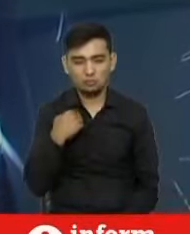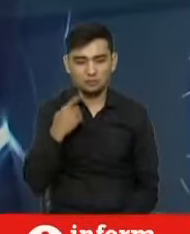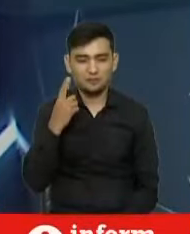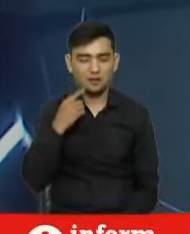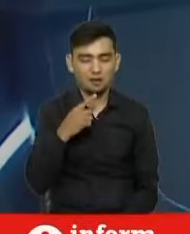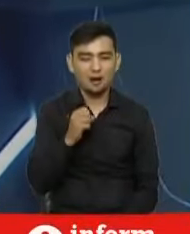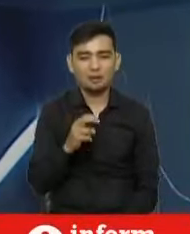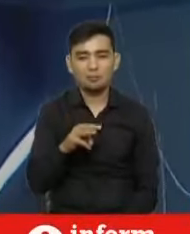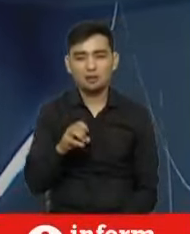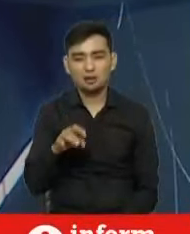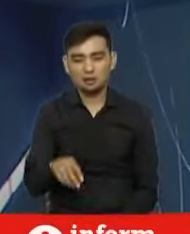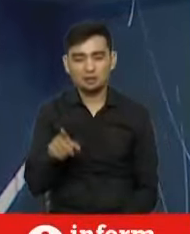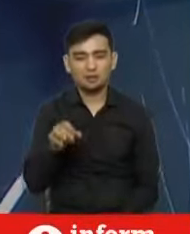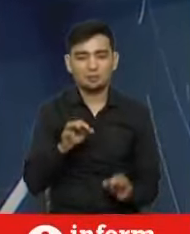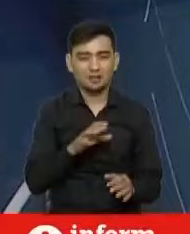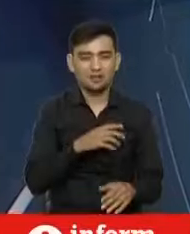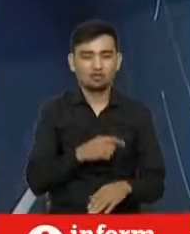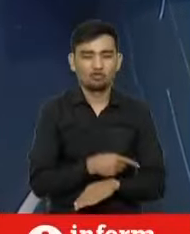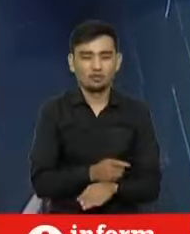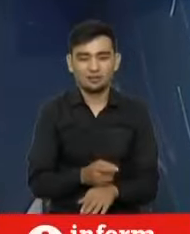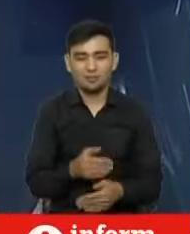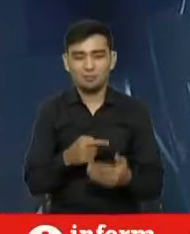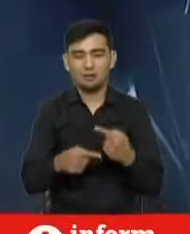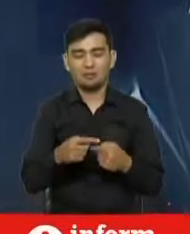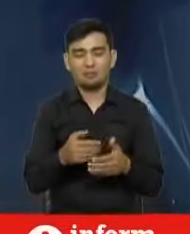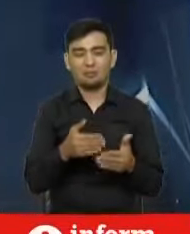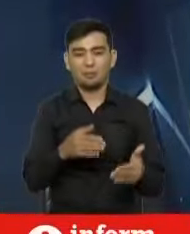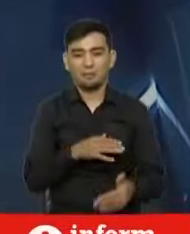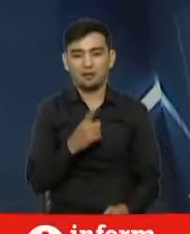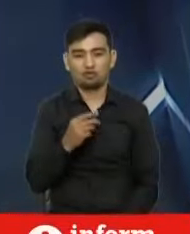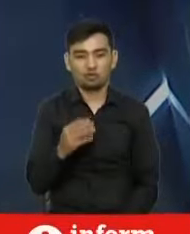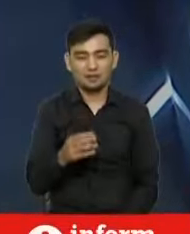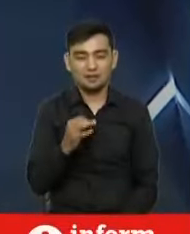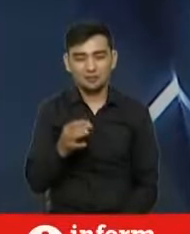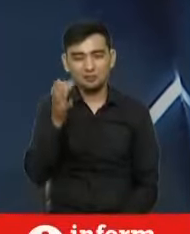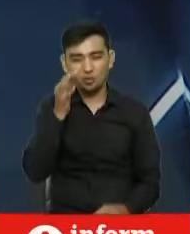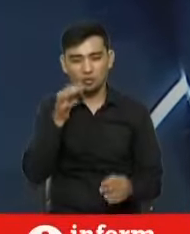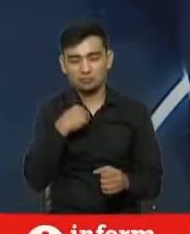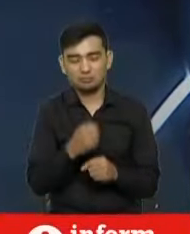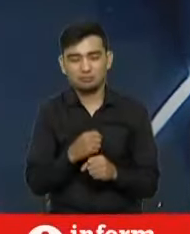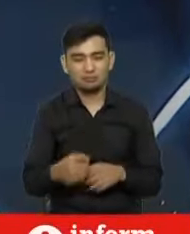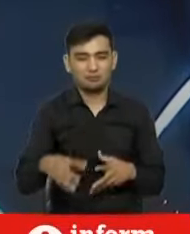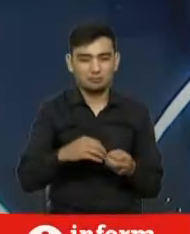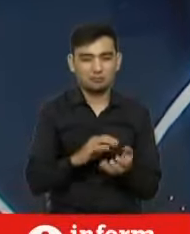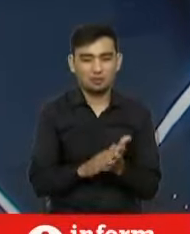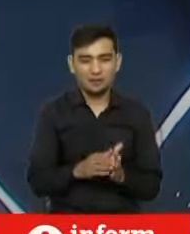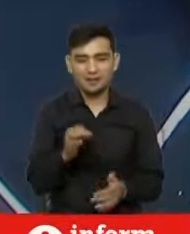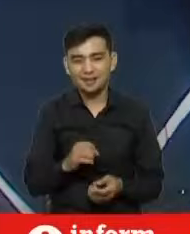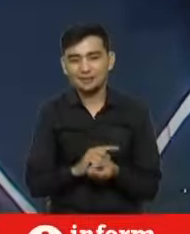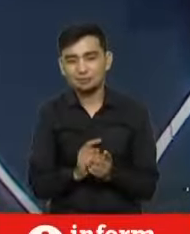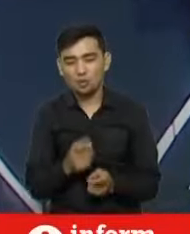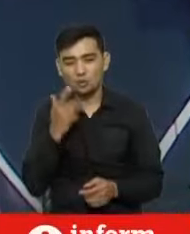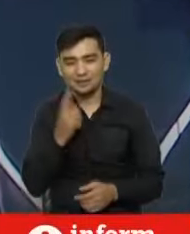Ақмарал Әлназарованың айтуынша сағат тілінің ауысуына қатысты шешім ғылыми негіздерге сүйене отырып қабылданған. Және өзгеріс күшіне